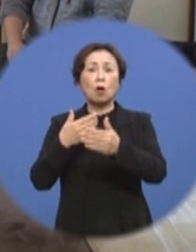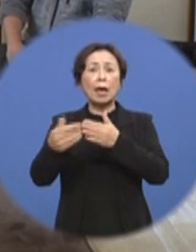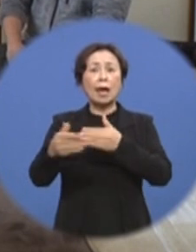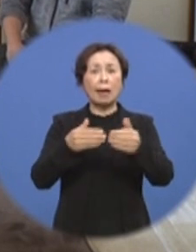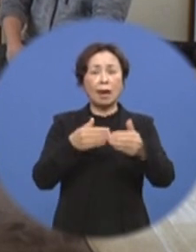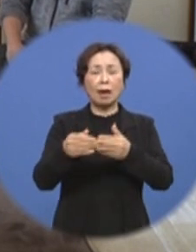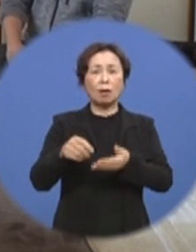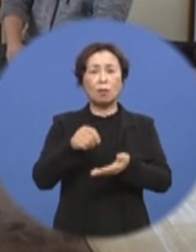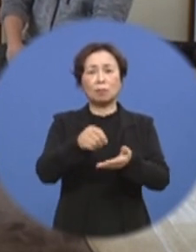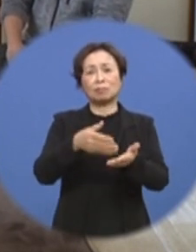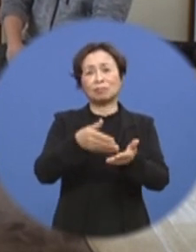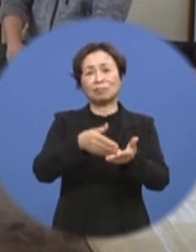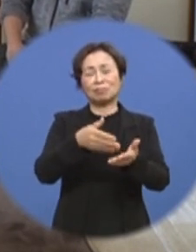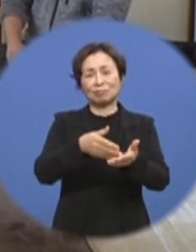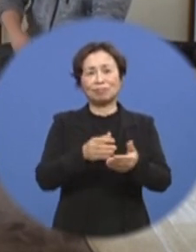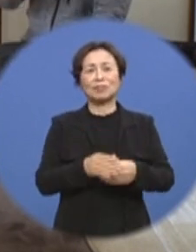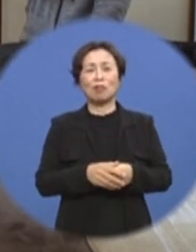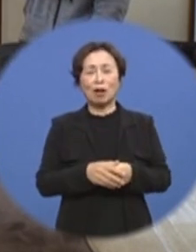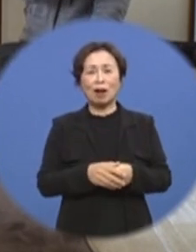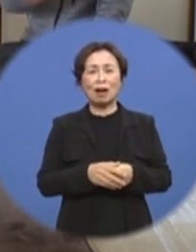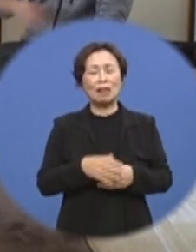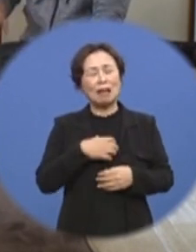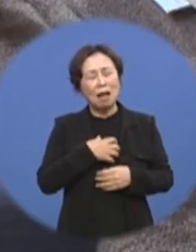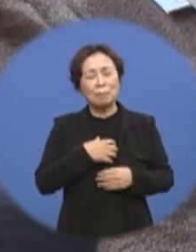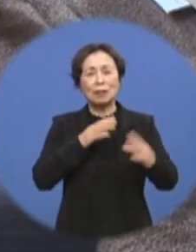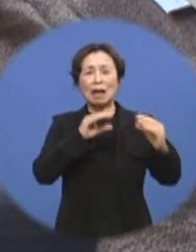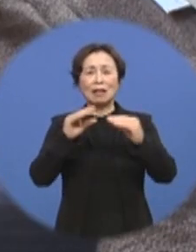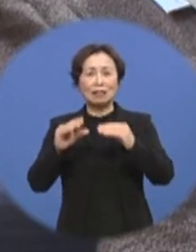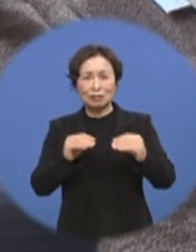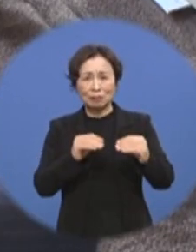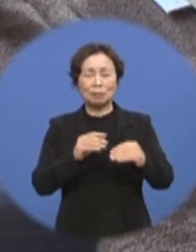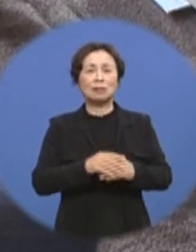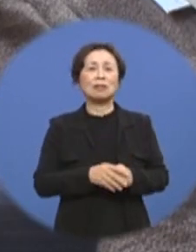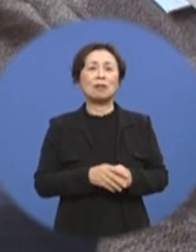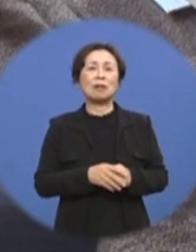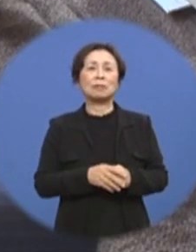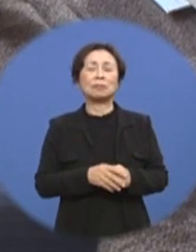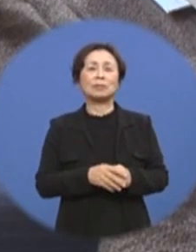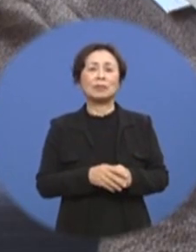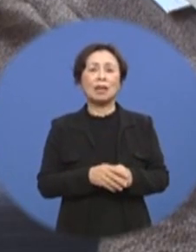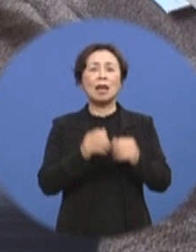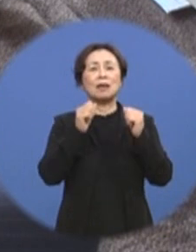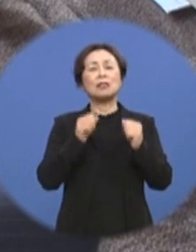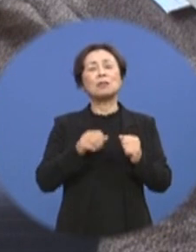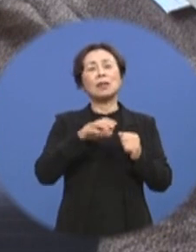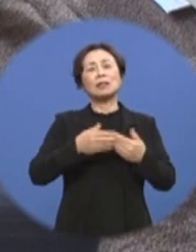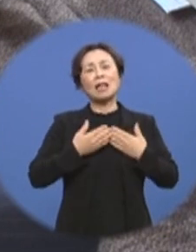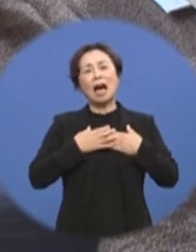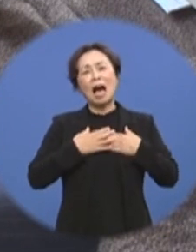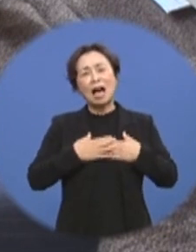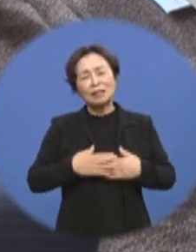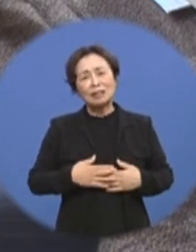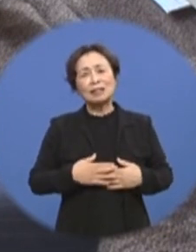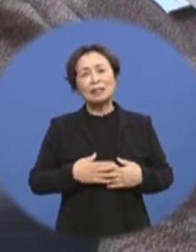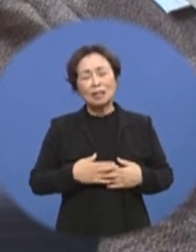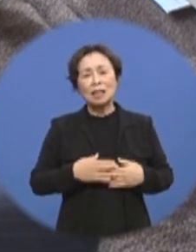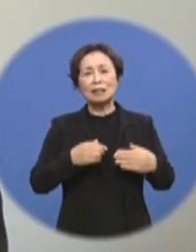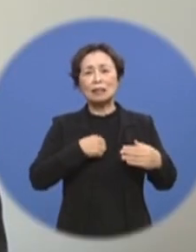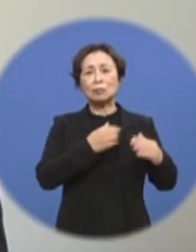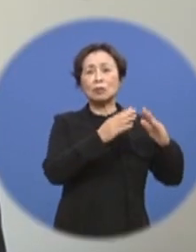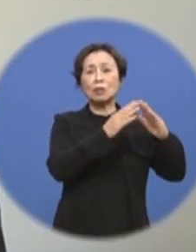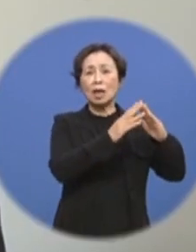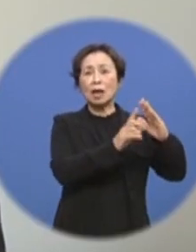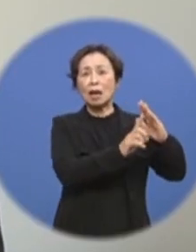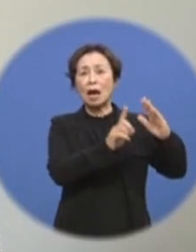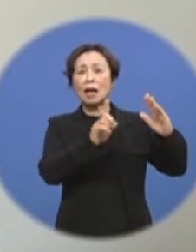語ったり悩みを話し合ったりソテー居場所で安心して家からちょっと距離を置いて